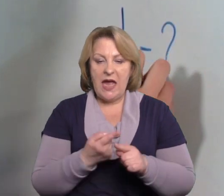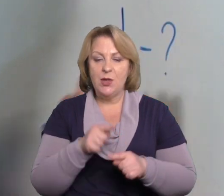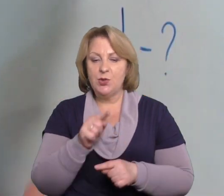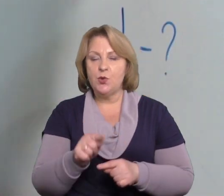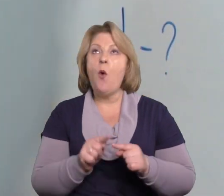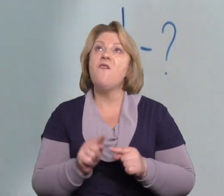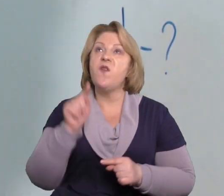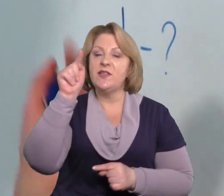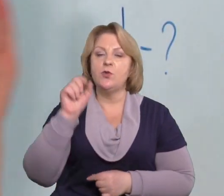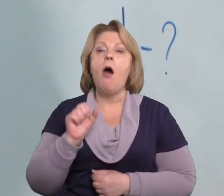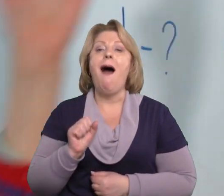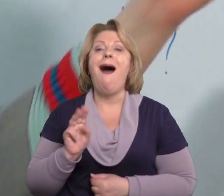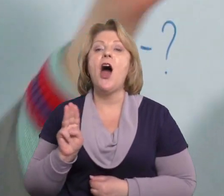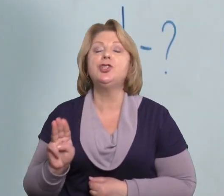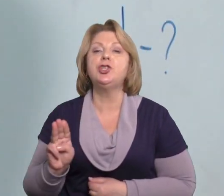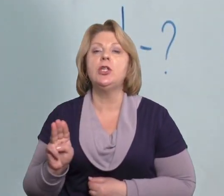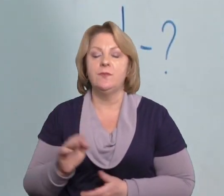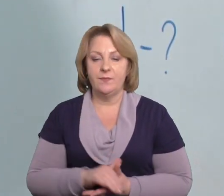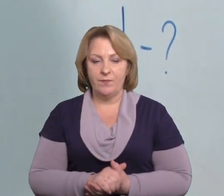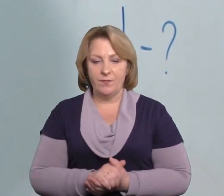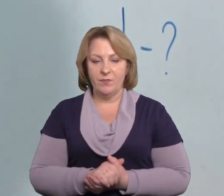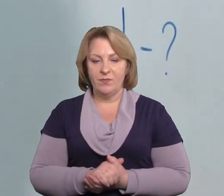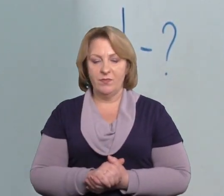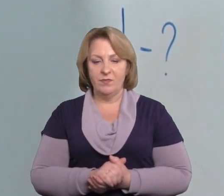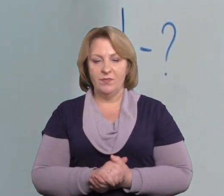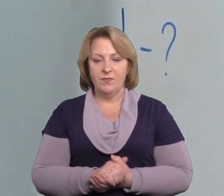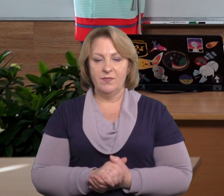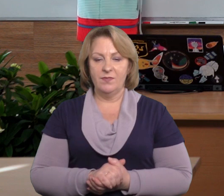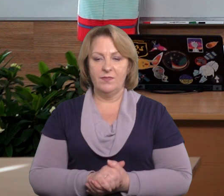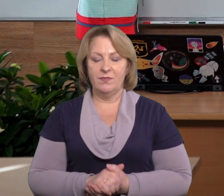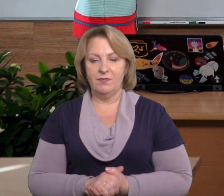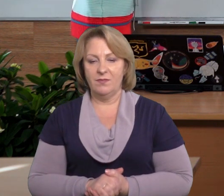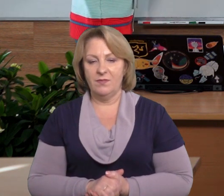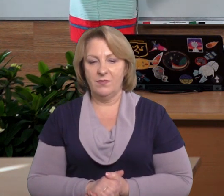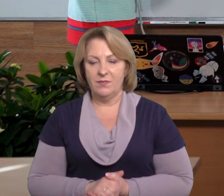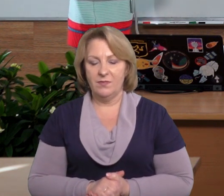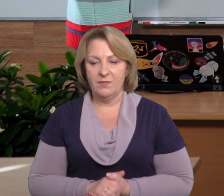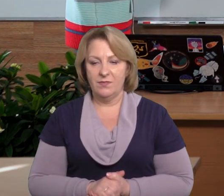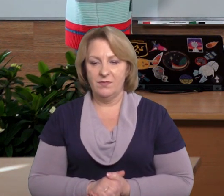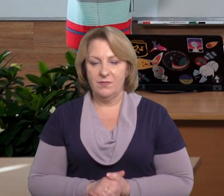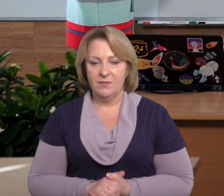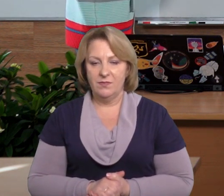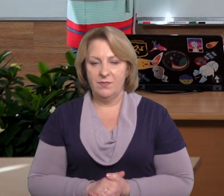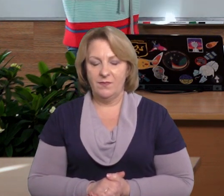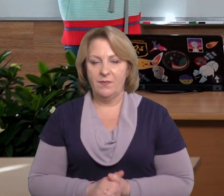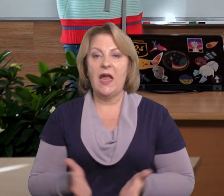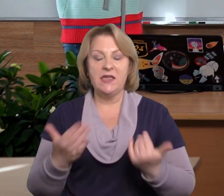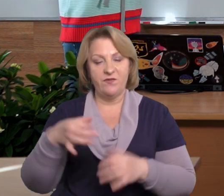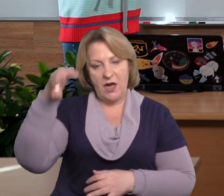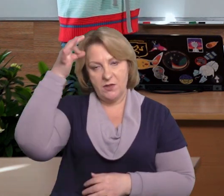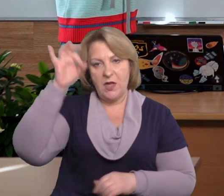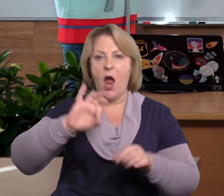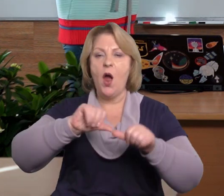висоту, на якій стільки разів падає прискорення вільного падіння. Отже, давайте